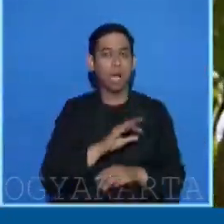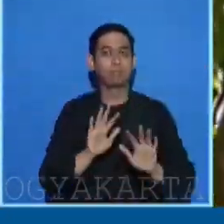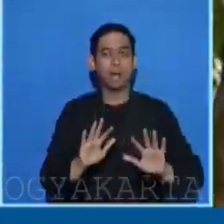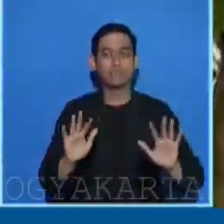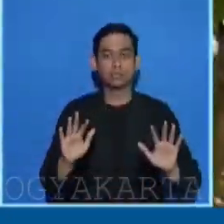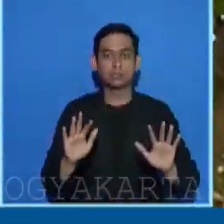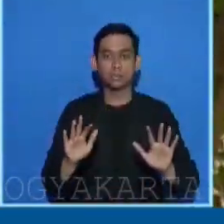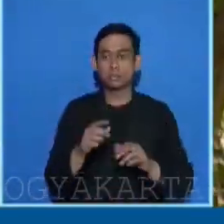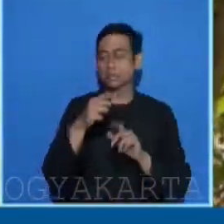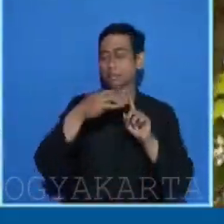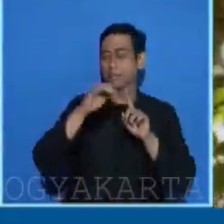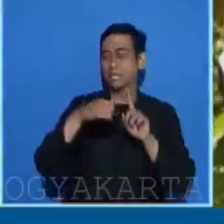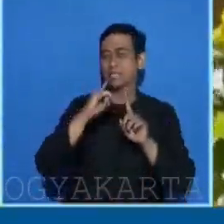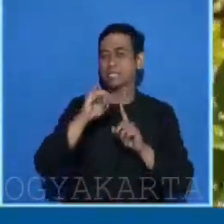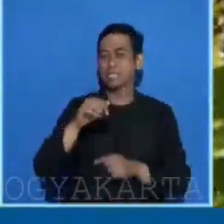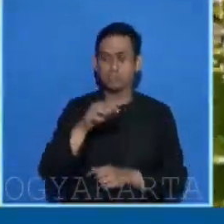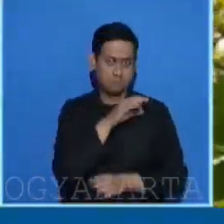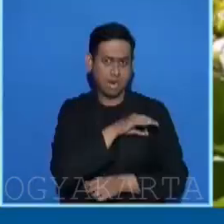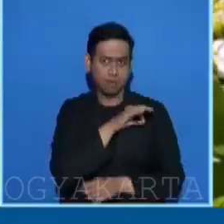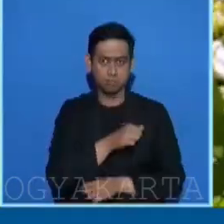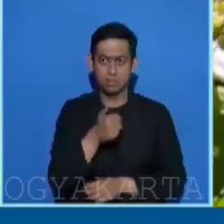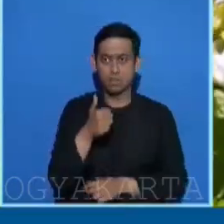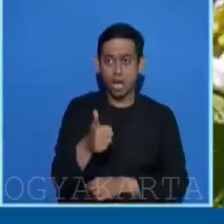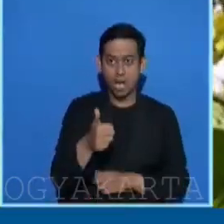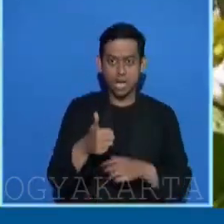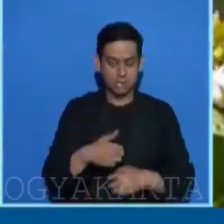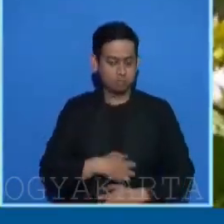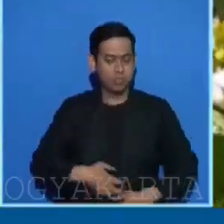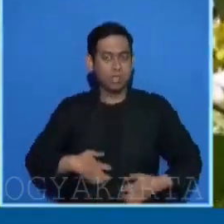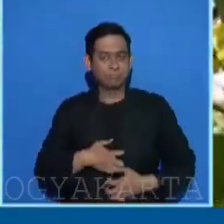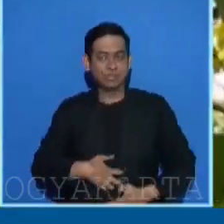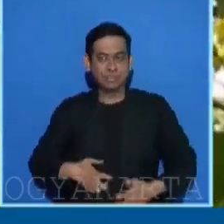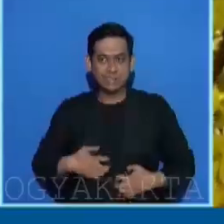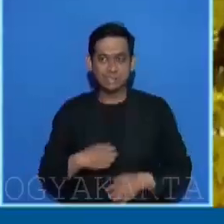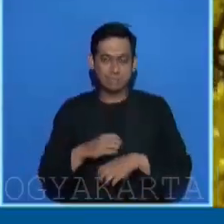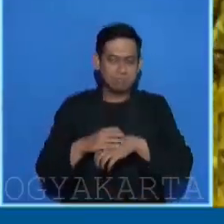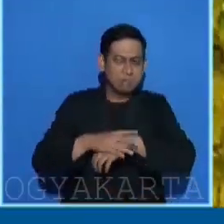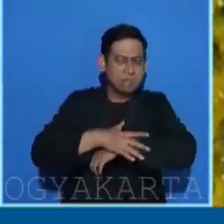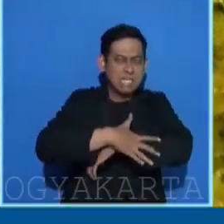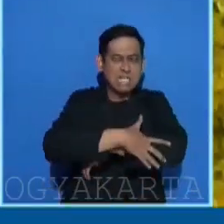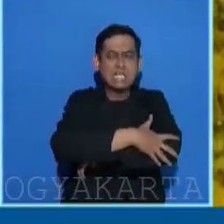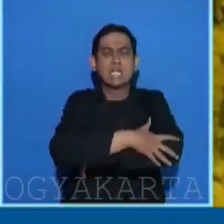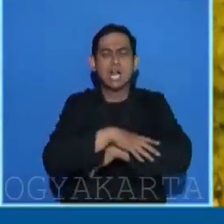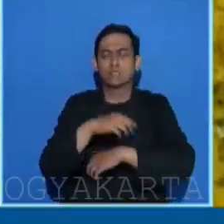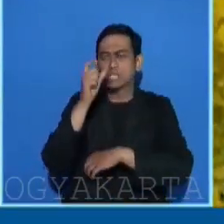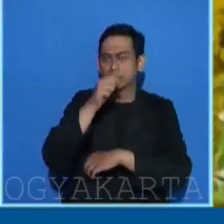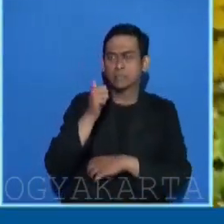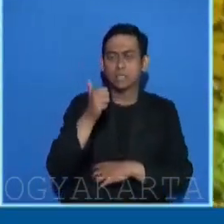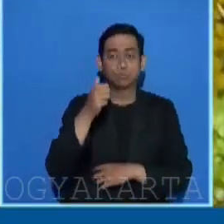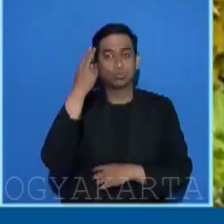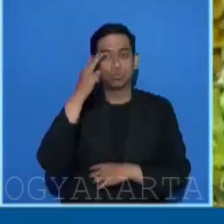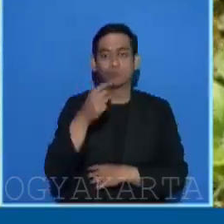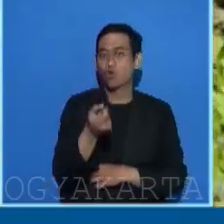ingkangtenangatenguli badah Mangat kangge obat urus-urus semanten Ugi Ron sartto Sekar trengguli Ugi sagedipun ginaaken kangge